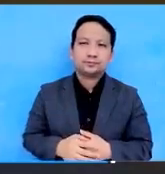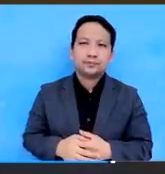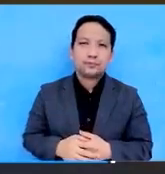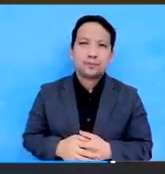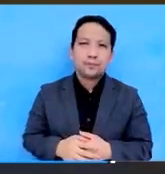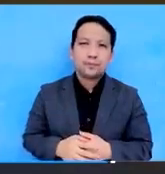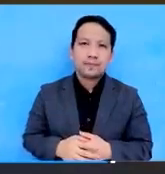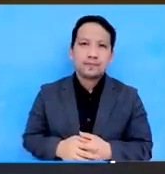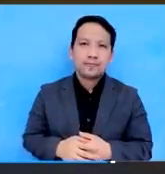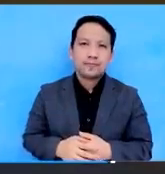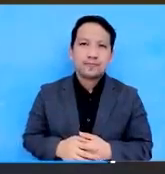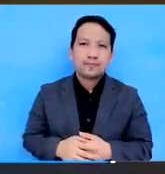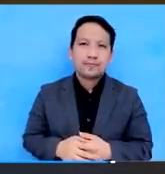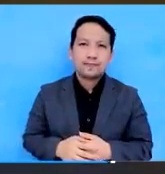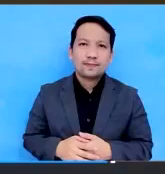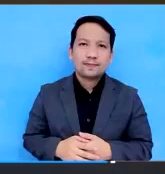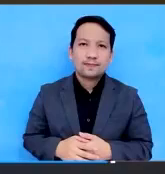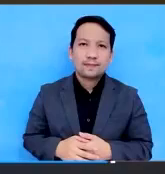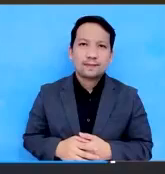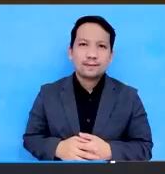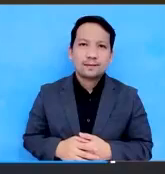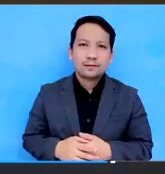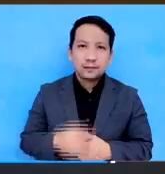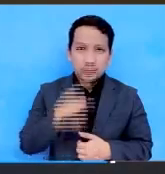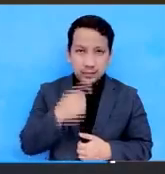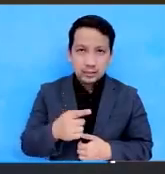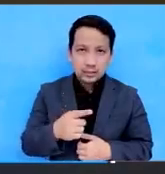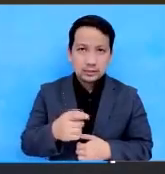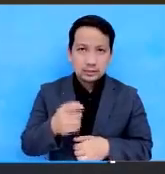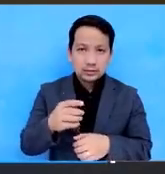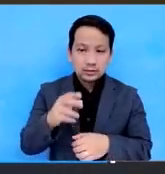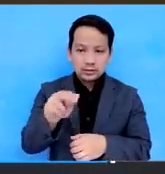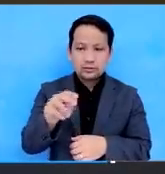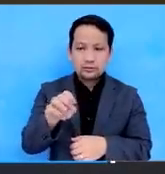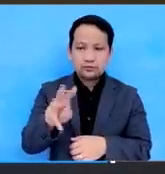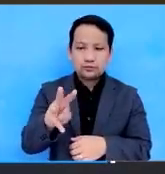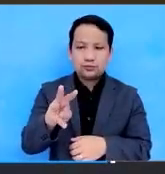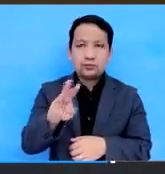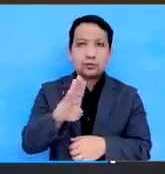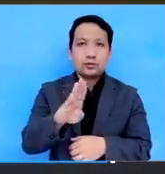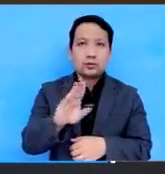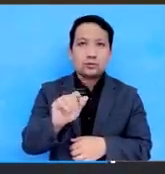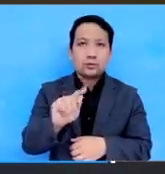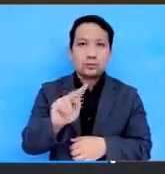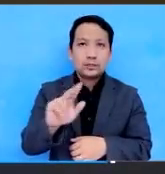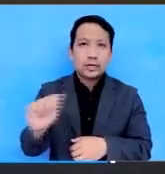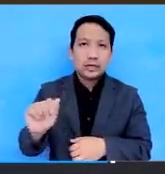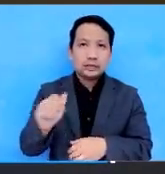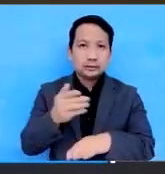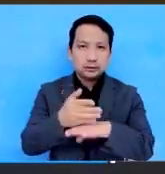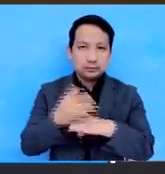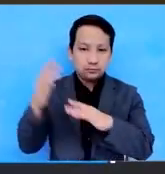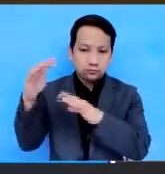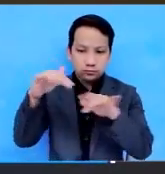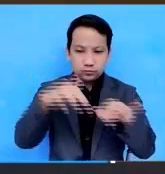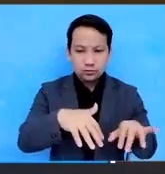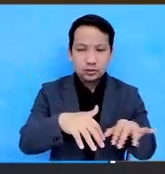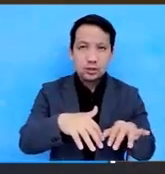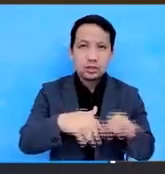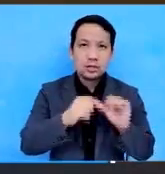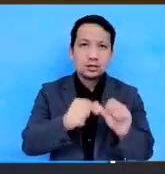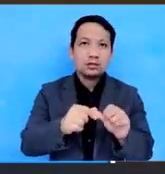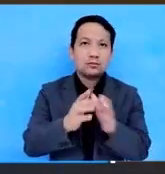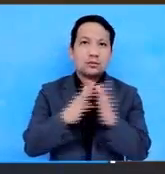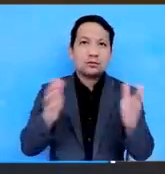Guys. Sa Shadol, New Bataan, kitang-kita ang akwal na paguho ng lupa at pagbagsak ng malalaking bato